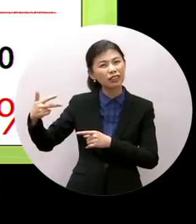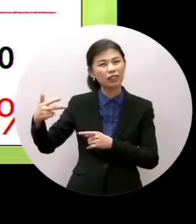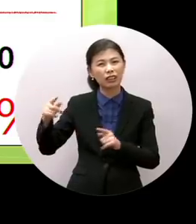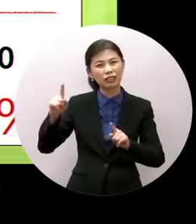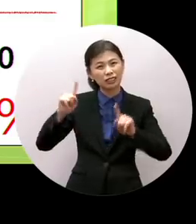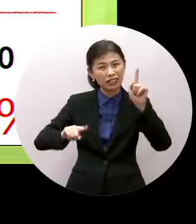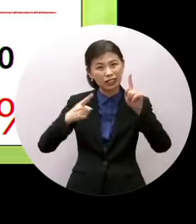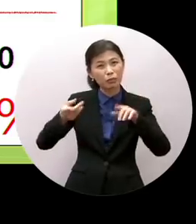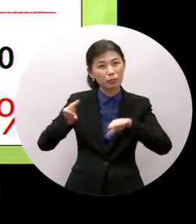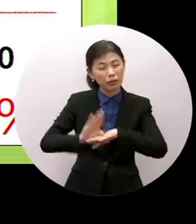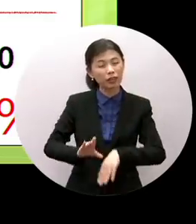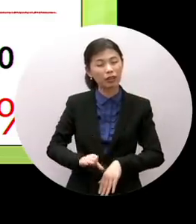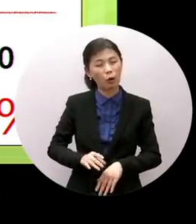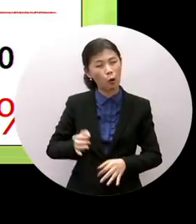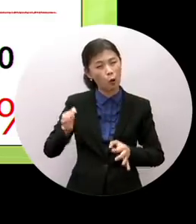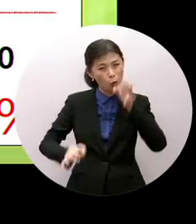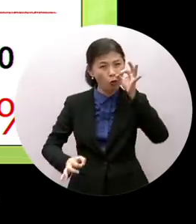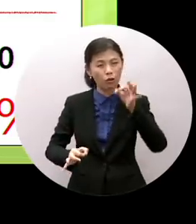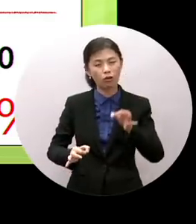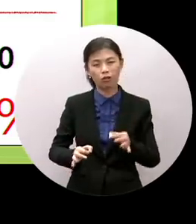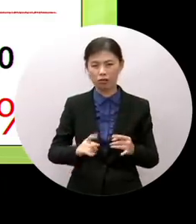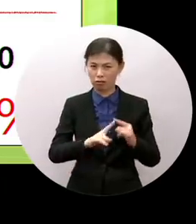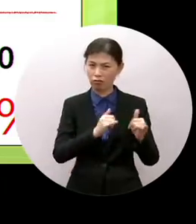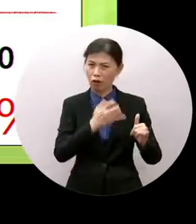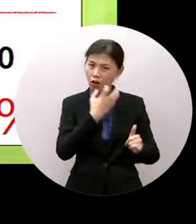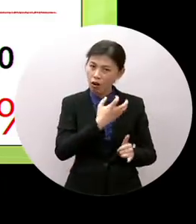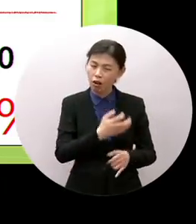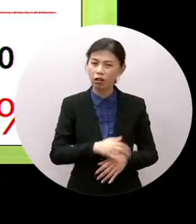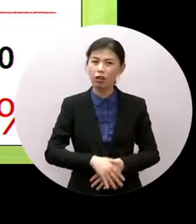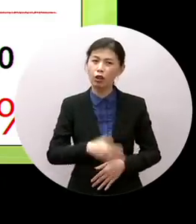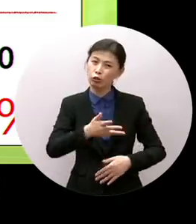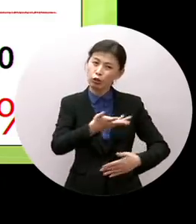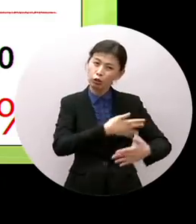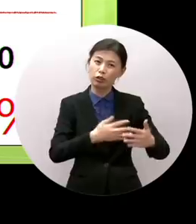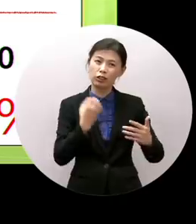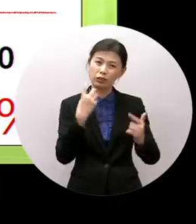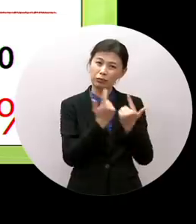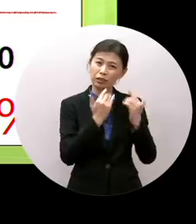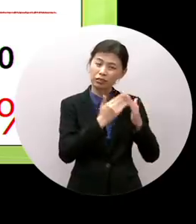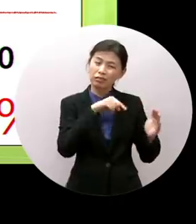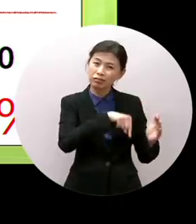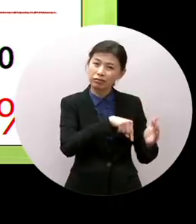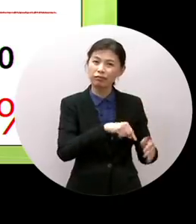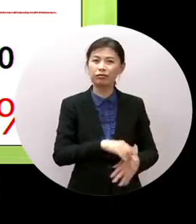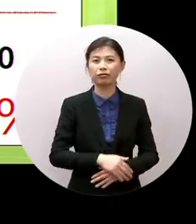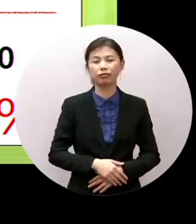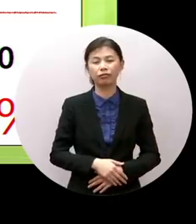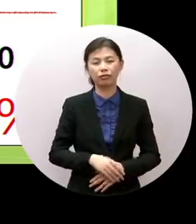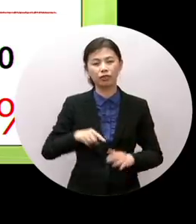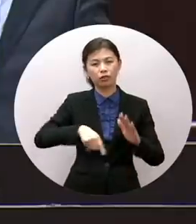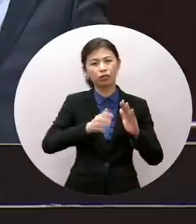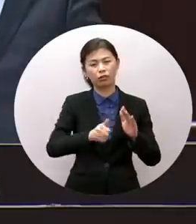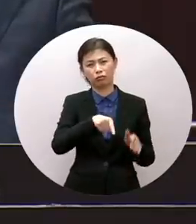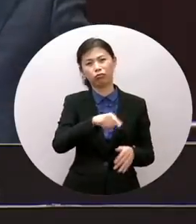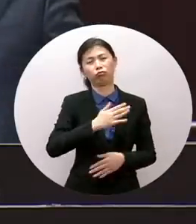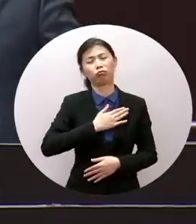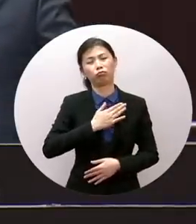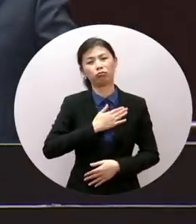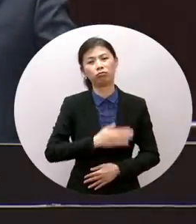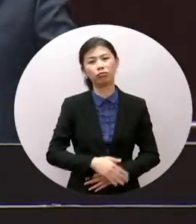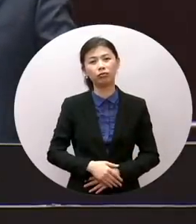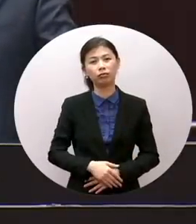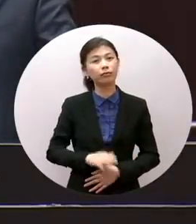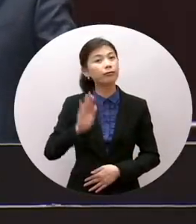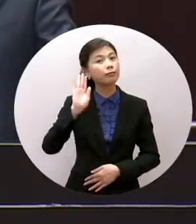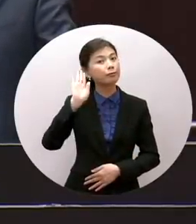倍。哦，这对民众来讲是真无公平。 是。 水库搁建伫咱新北市，哦，所以这咱的议长拢足清楚的，哦，所